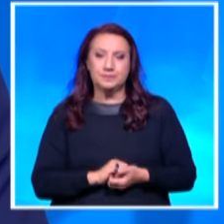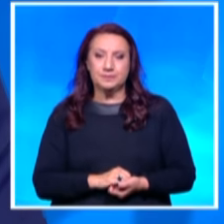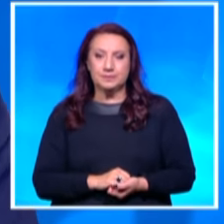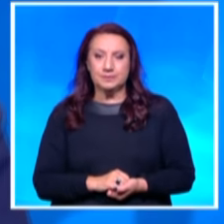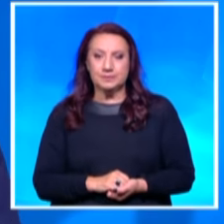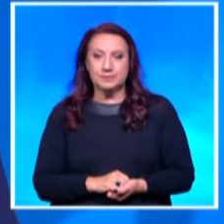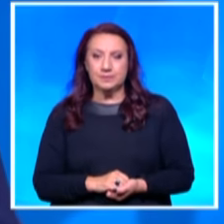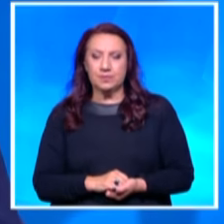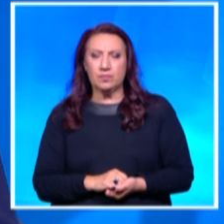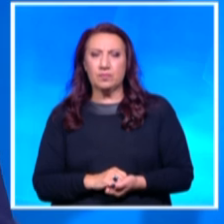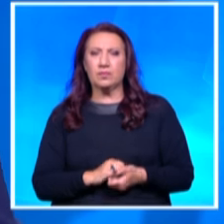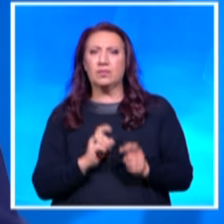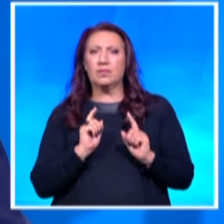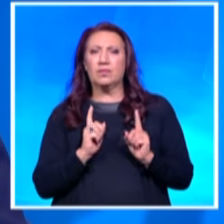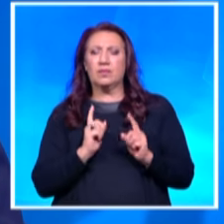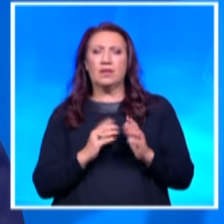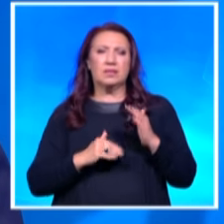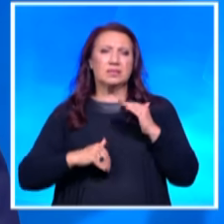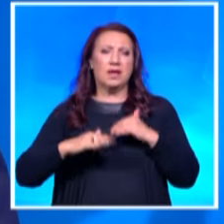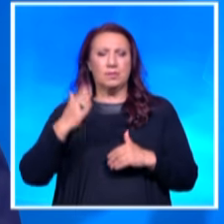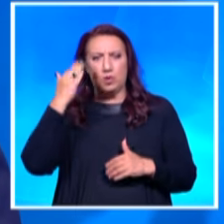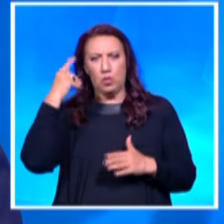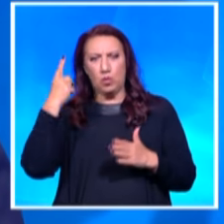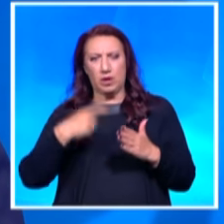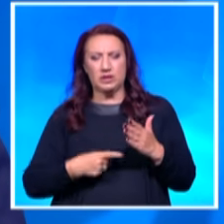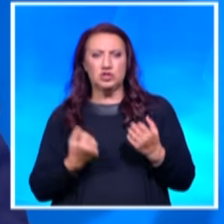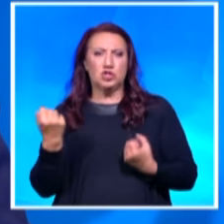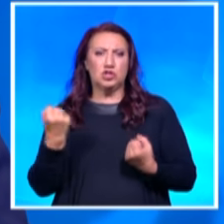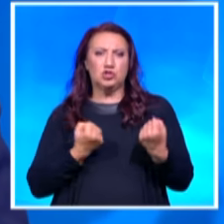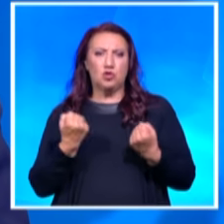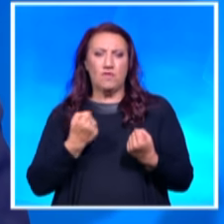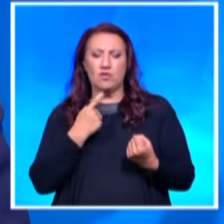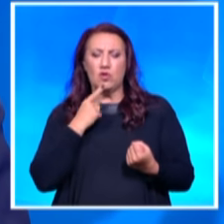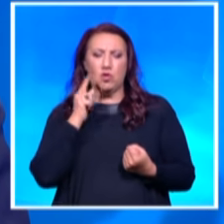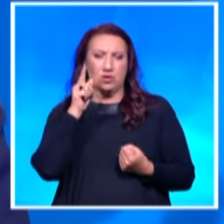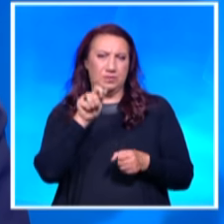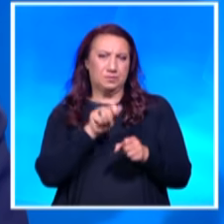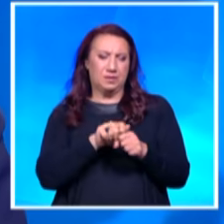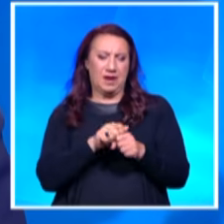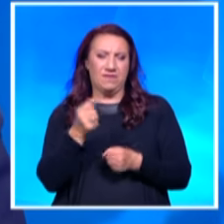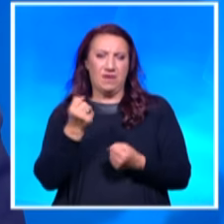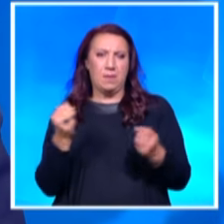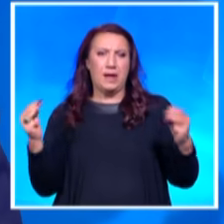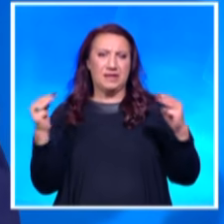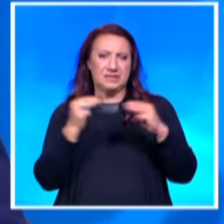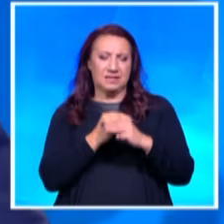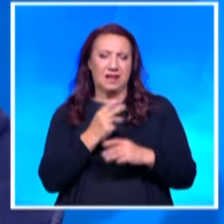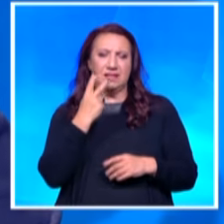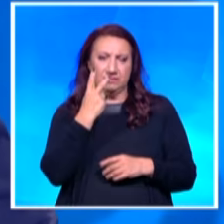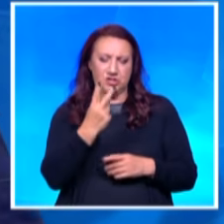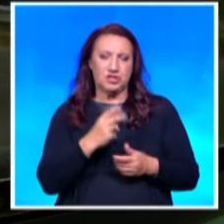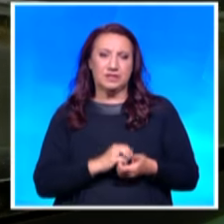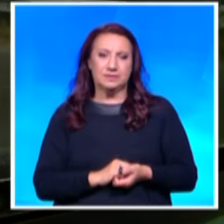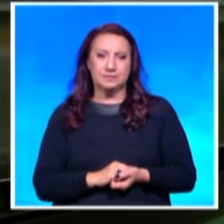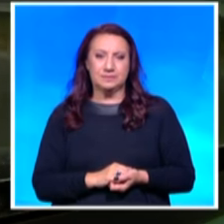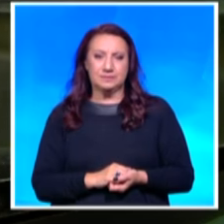Кои са най-честите грешки, които шофьорите допускат на магистралата? Експеримент на BTV в репортажа на Диана Теодосиева.